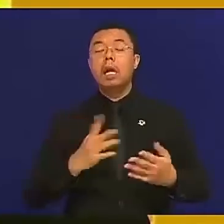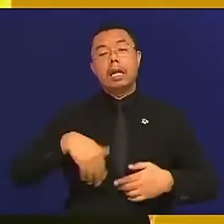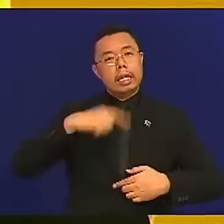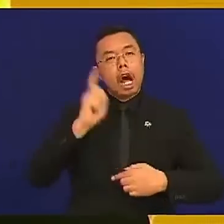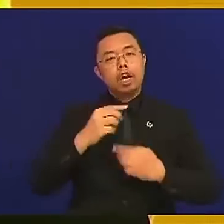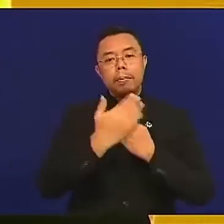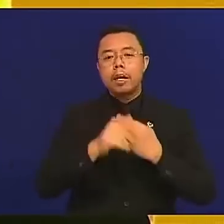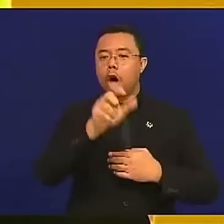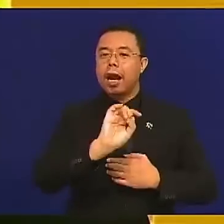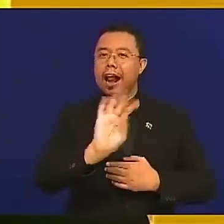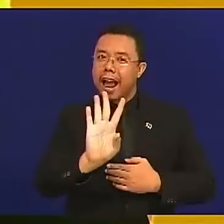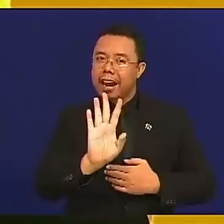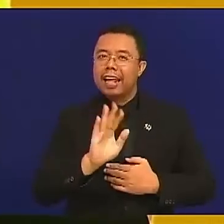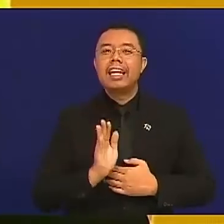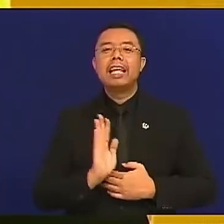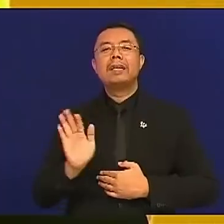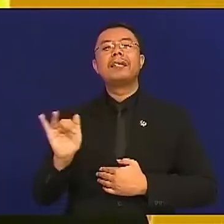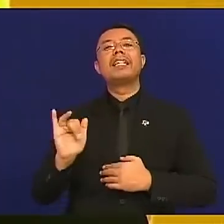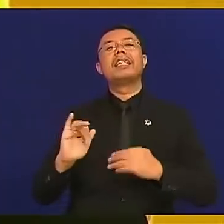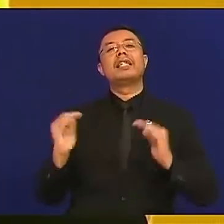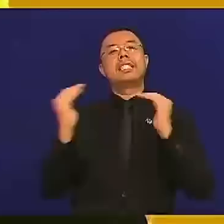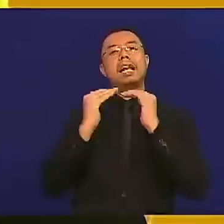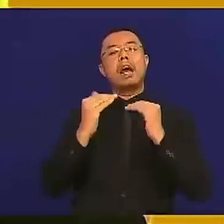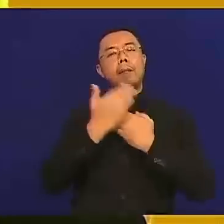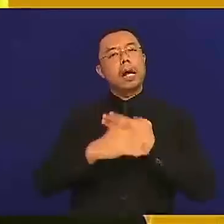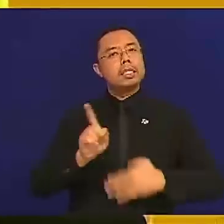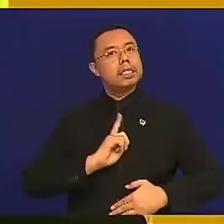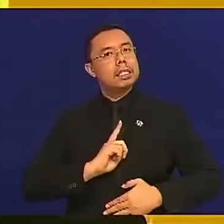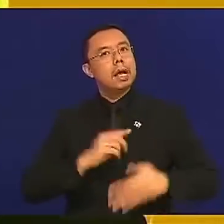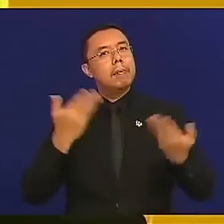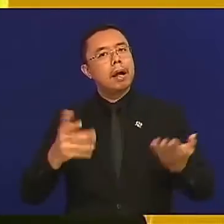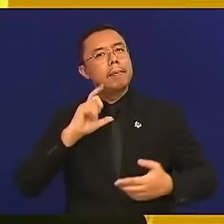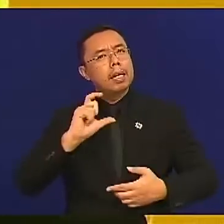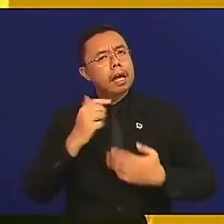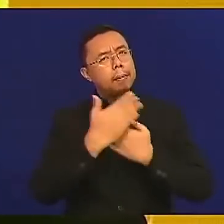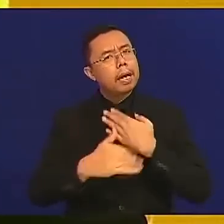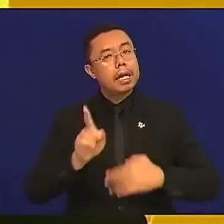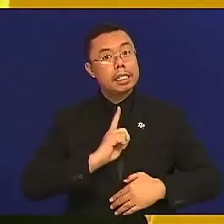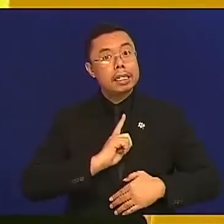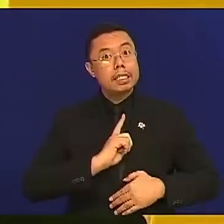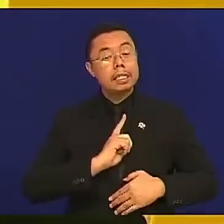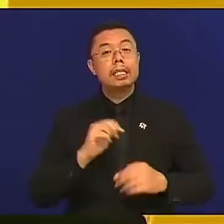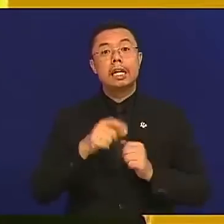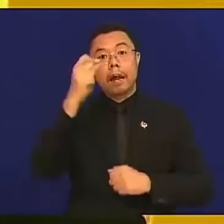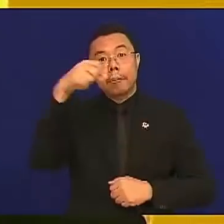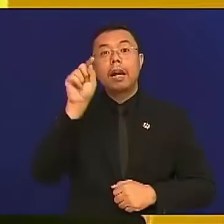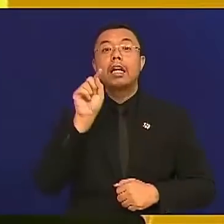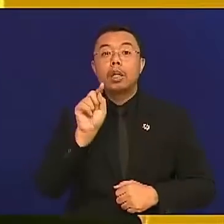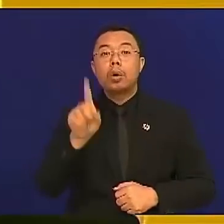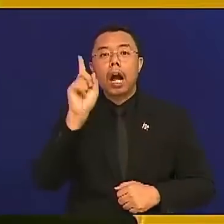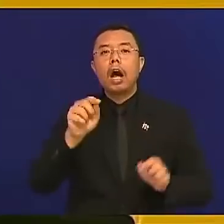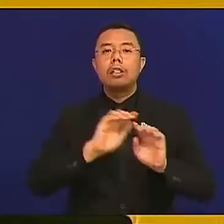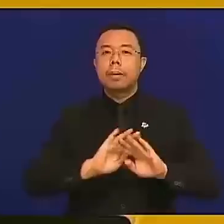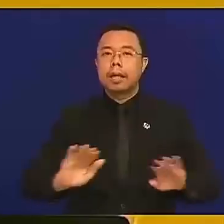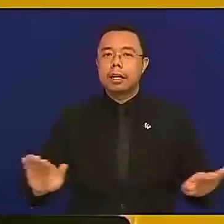mengasihi orang lain dengan standar mengasihi diri sendiri. Nah, bagaimana cara mengasihi diri sendiri dengan benar itu dulu yang harus